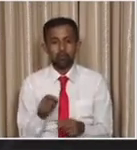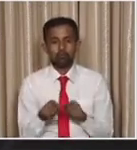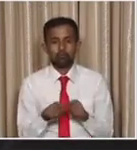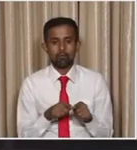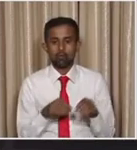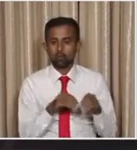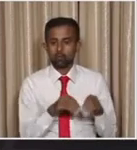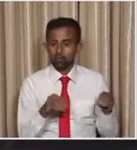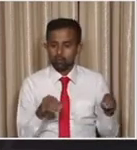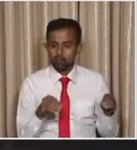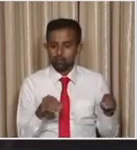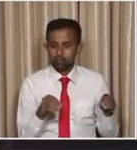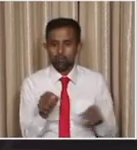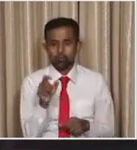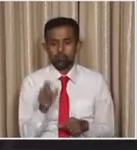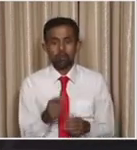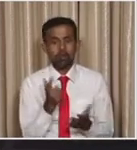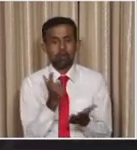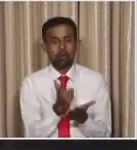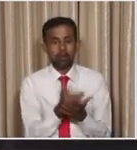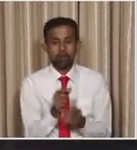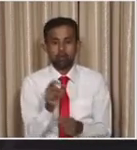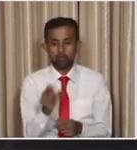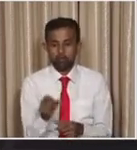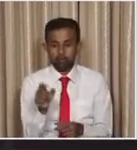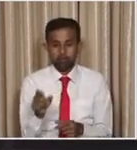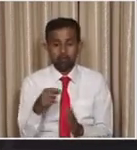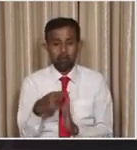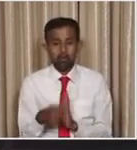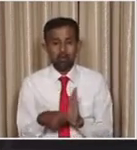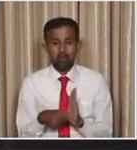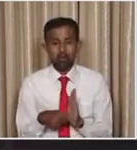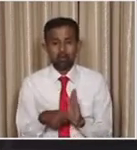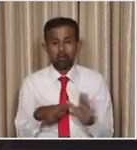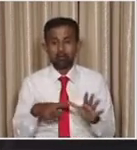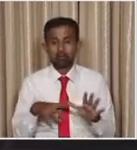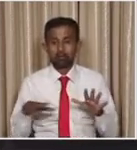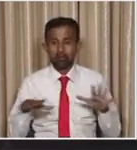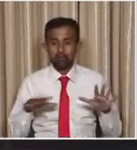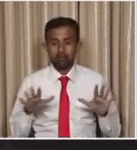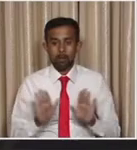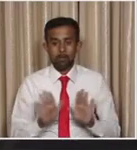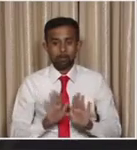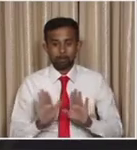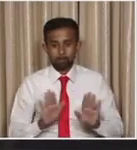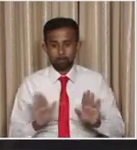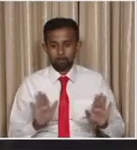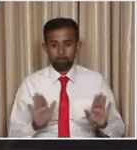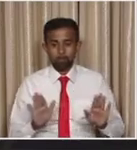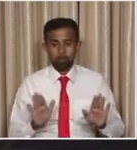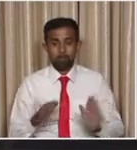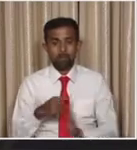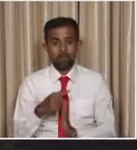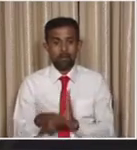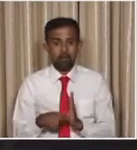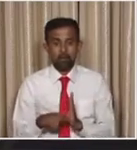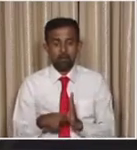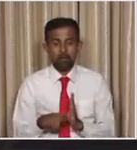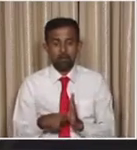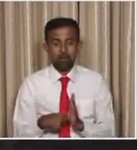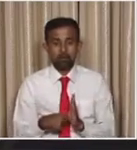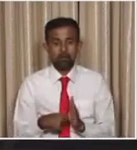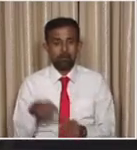කෘෂි කාර්මිකයන් දීවර කාර්මිකයන් මේ රටේ සත්ත්ව පාලනයට යන සත්ත්ව පාලනය ගත්තත් මේ රටේ